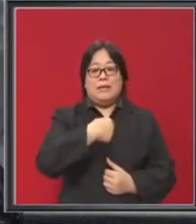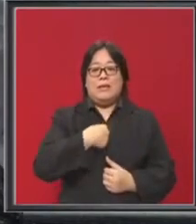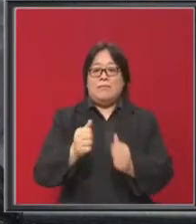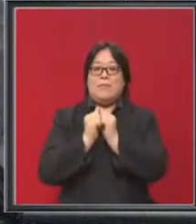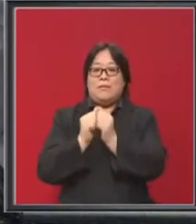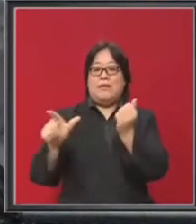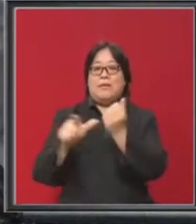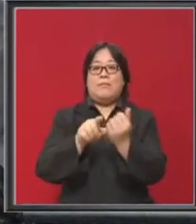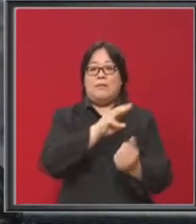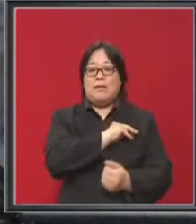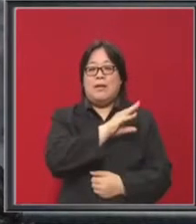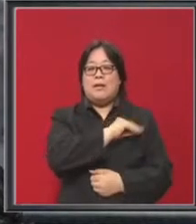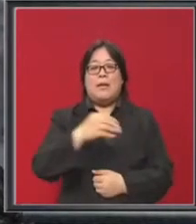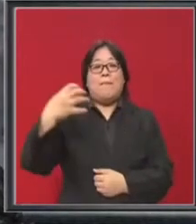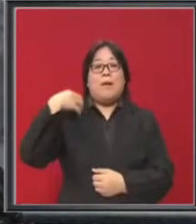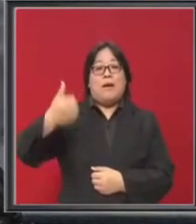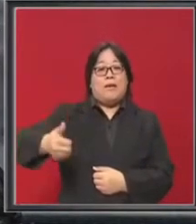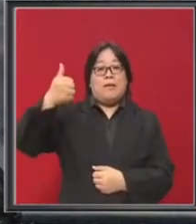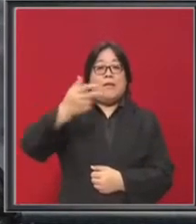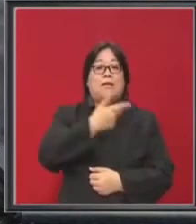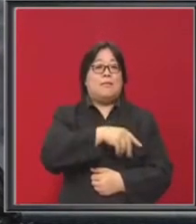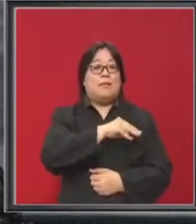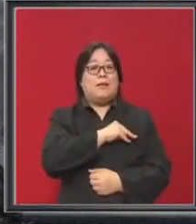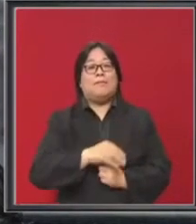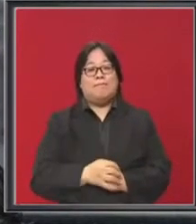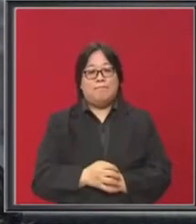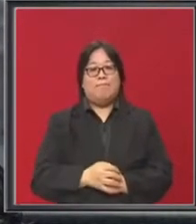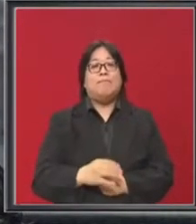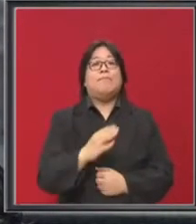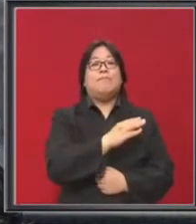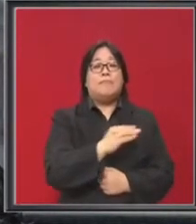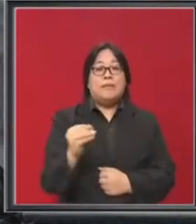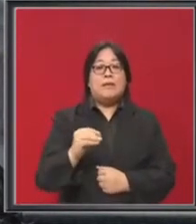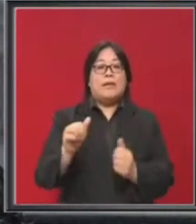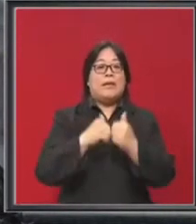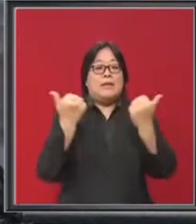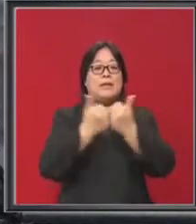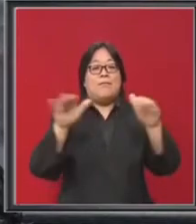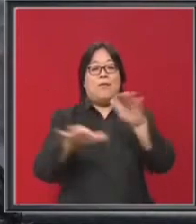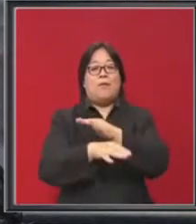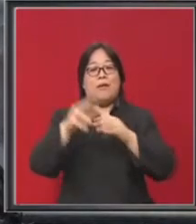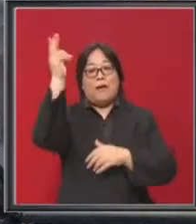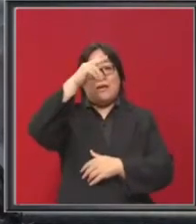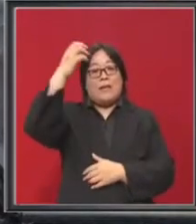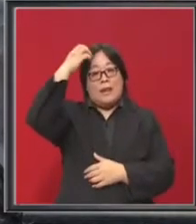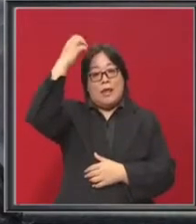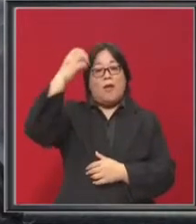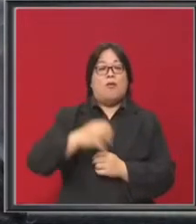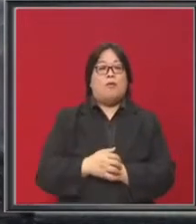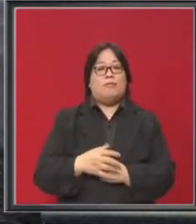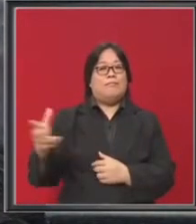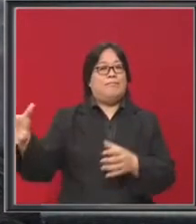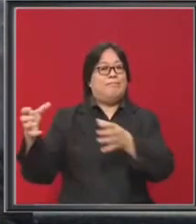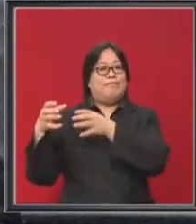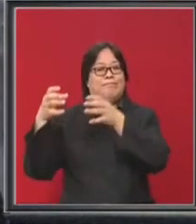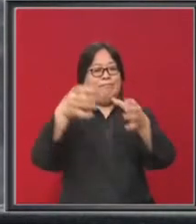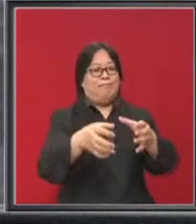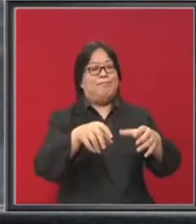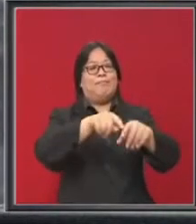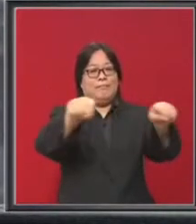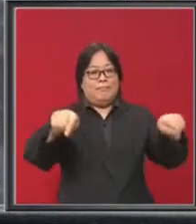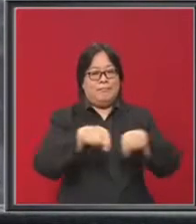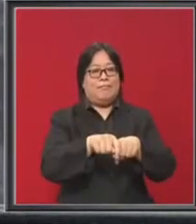saya bersama timbalan menteri dan juga pegawai kanan Kementerian malah Regency dibawah kerajaan Selangor sendiri telah turun ke lokasi